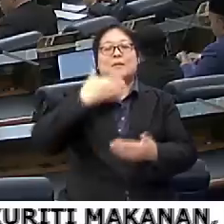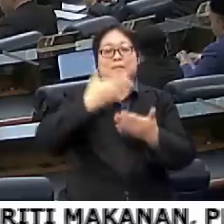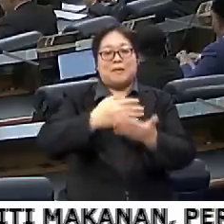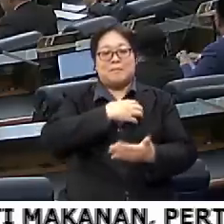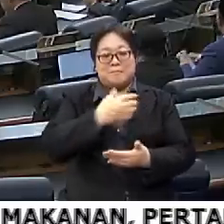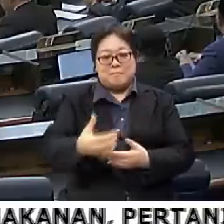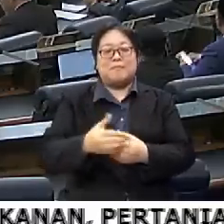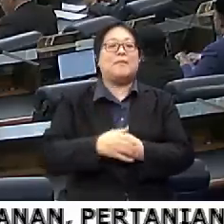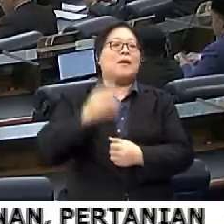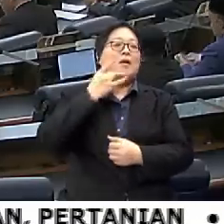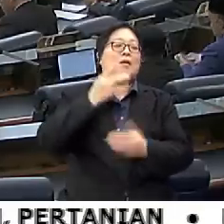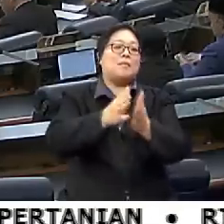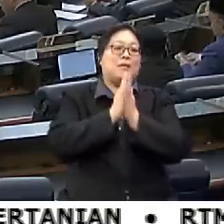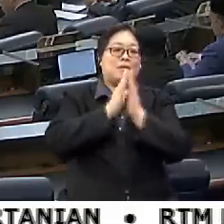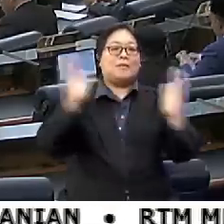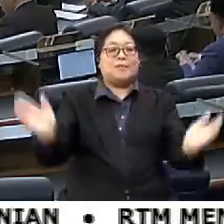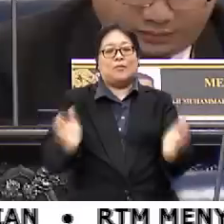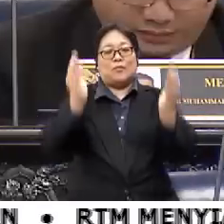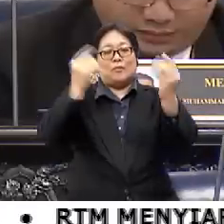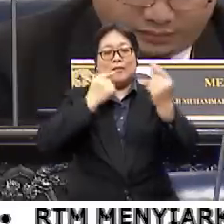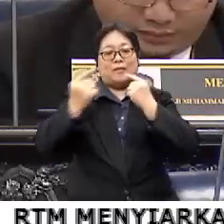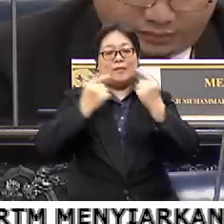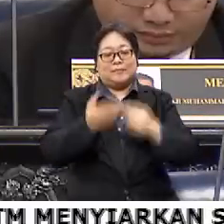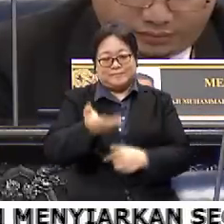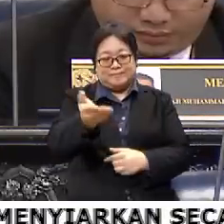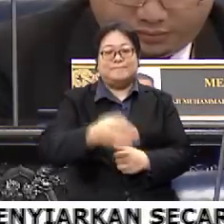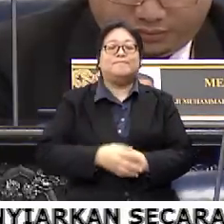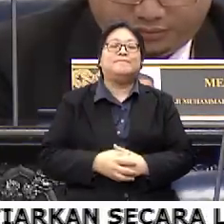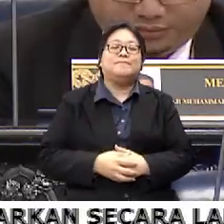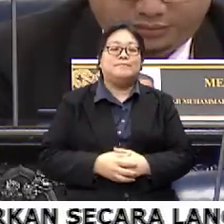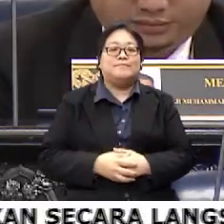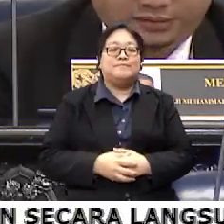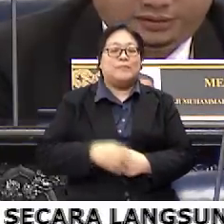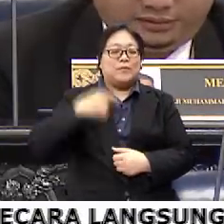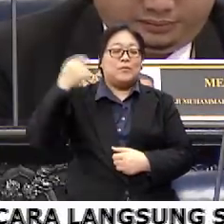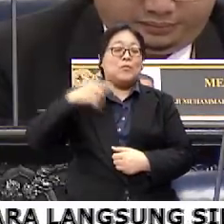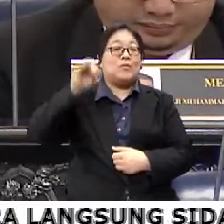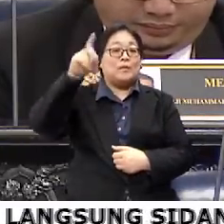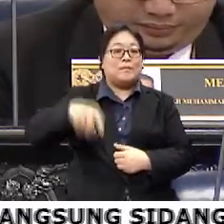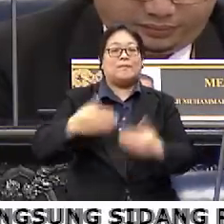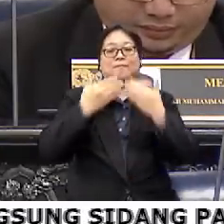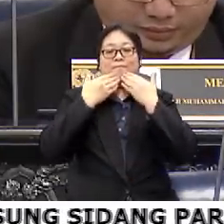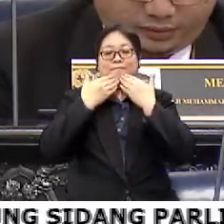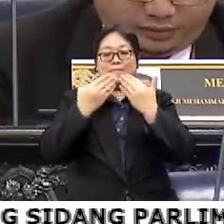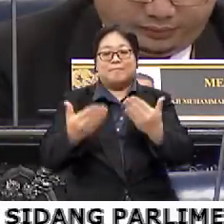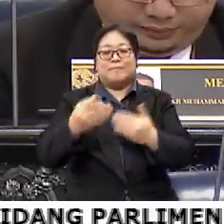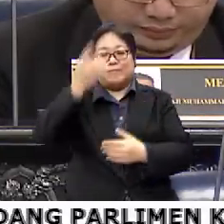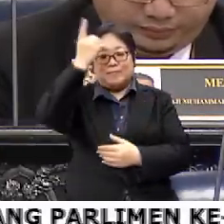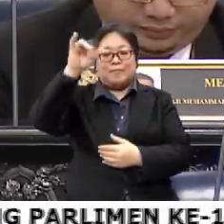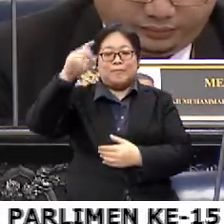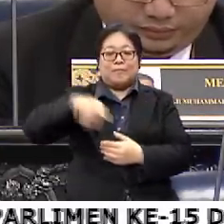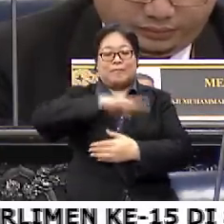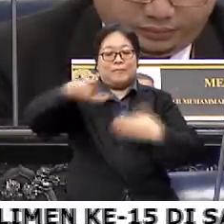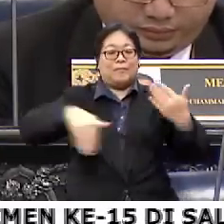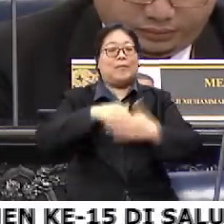pekerti, Alustar mohon menyunjung kasih. Silakan. Tuan Yang Pertua, terima kasih saya ucapkan kepada Datuk Yang Pertua dan semua